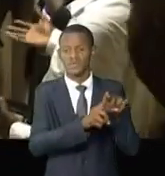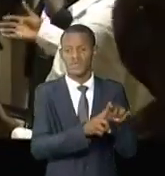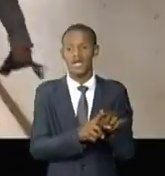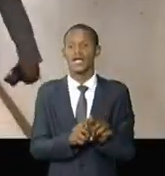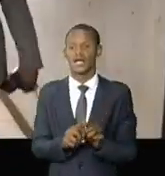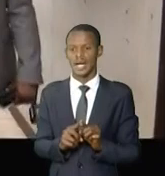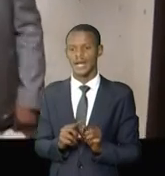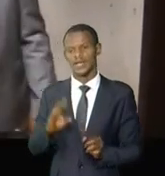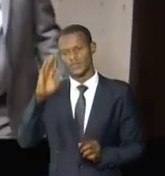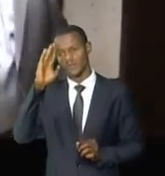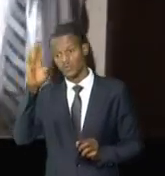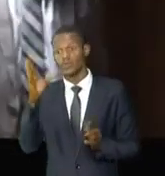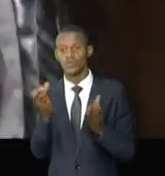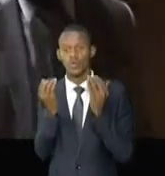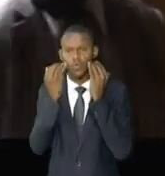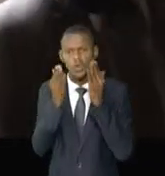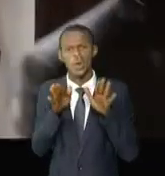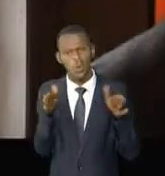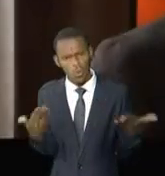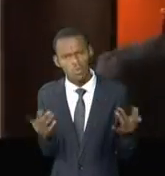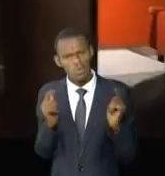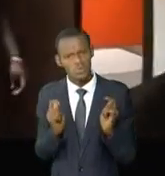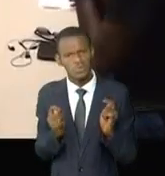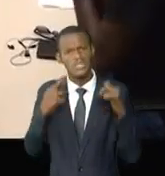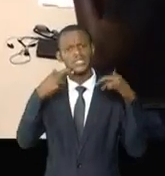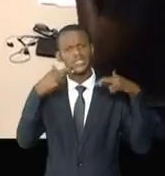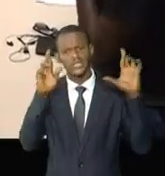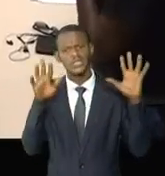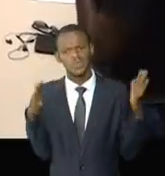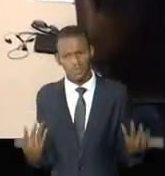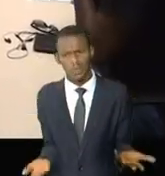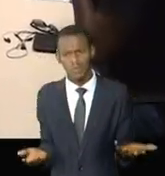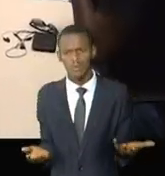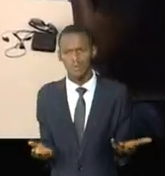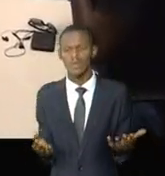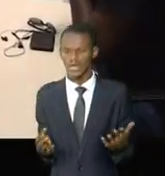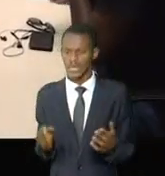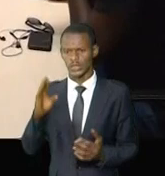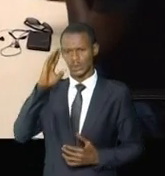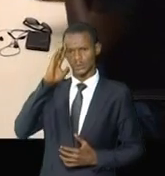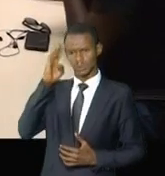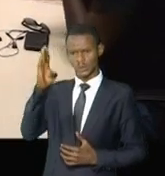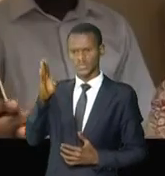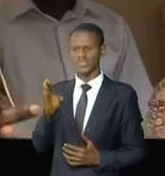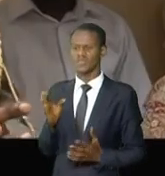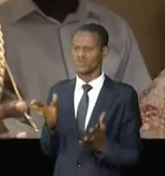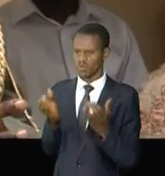marie heureusement et forcément le journaliste pratiquant et les militaires, surtout les militaires supérieurs. Le général de brigade Godefroy